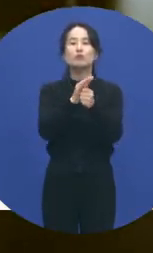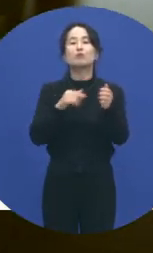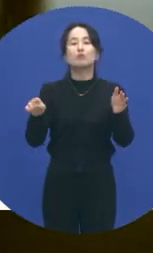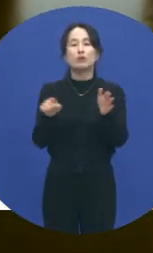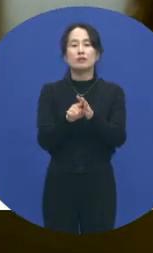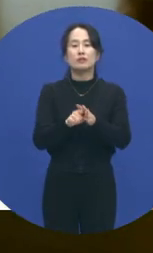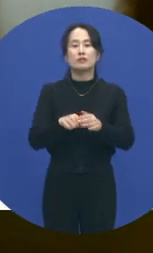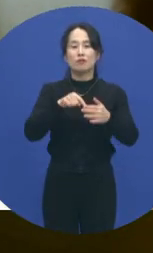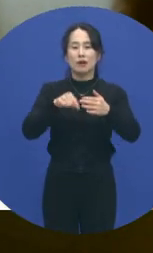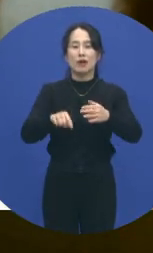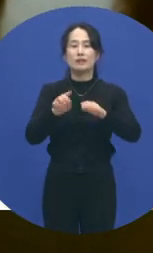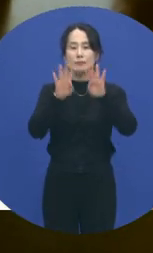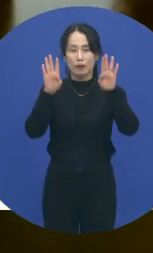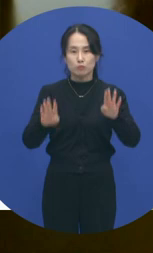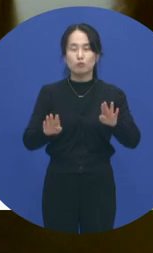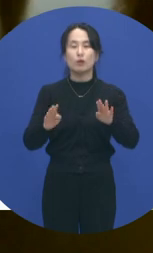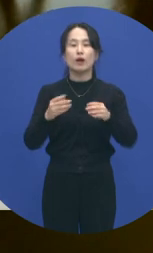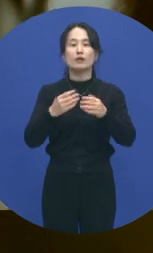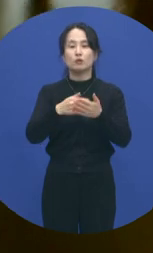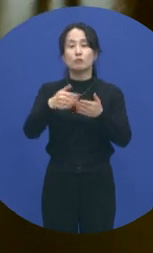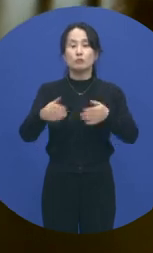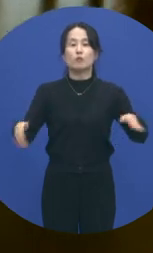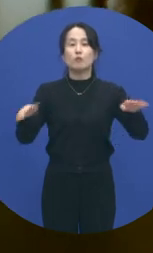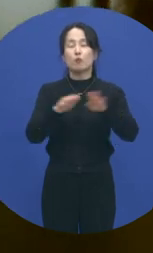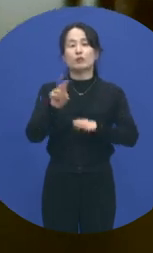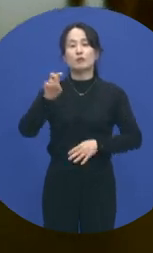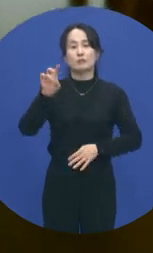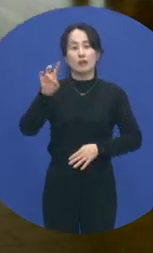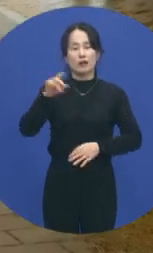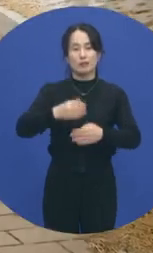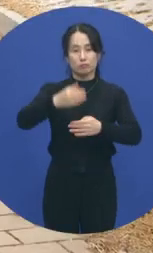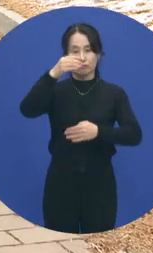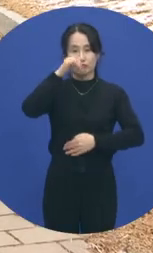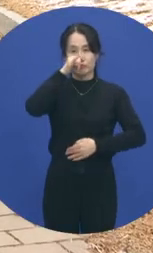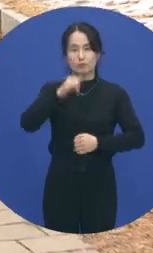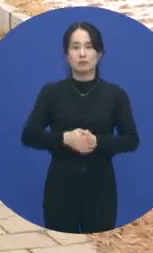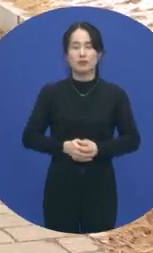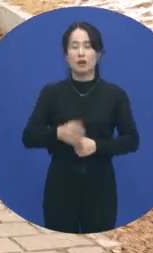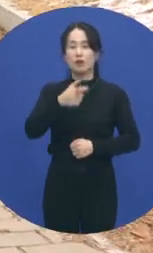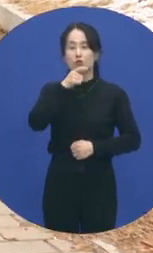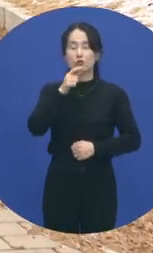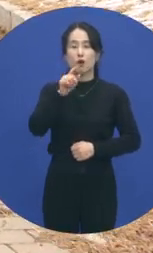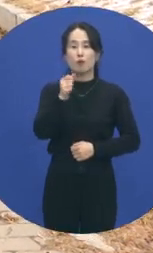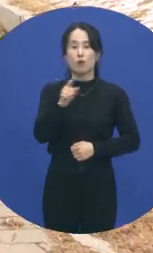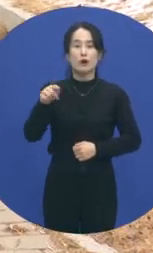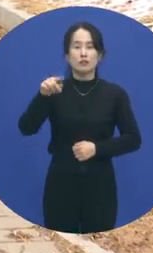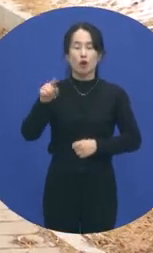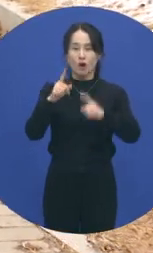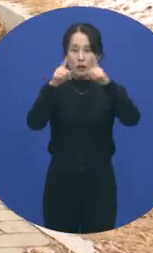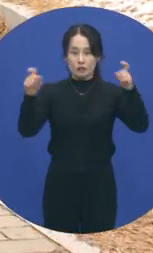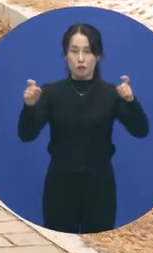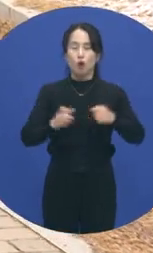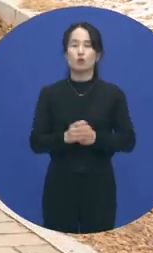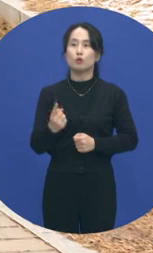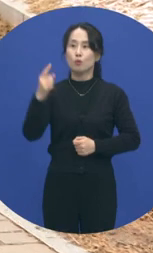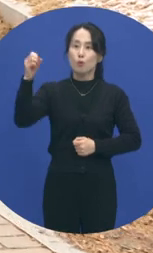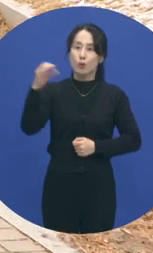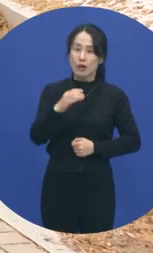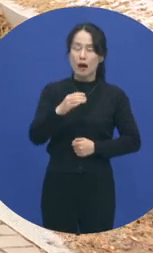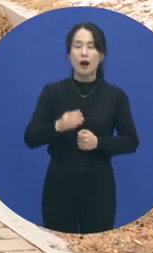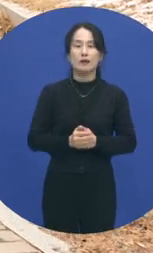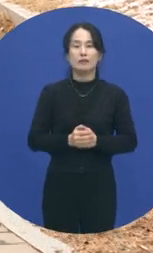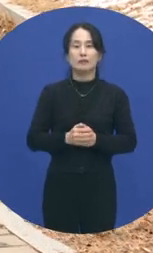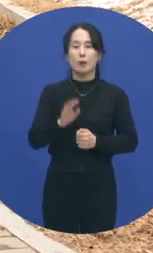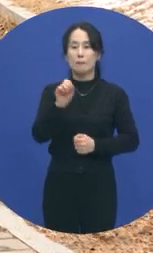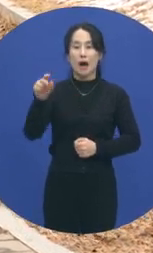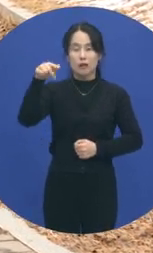있도록 도내 박물관과 미술관 총 24개소가 문을 엽니다. 일수원 화성 행궁을 비롯해 고향 행주산성과 파주 임진각